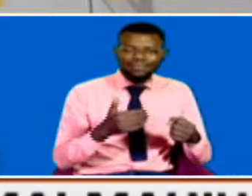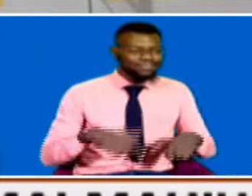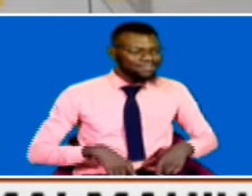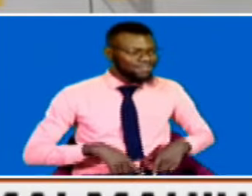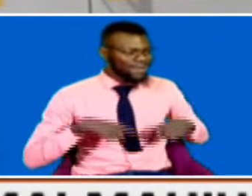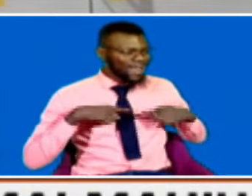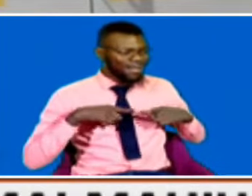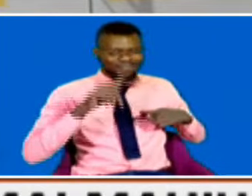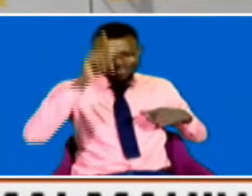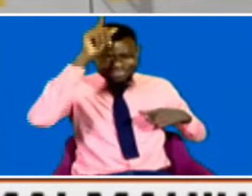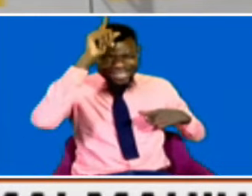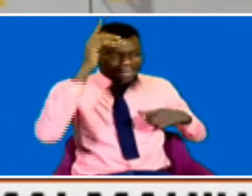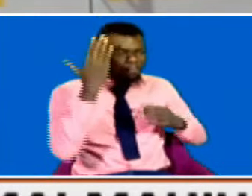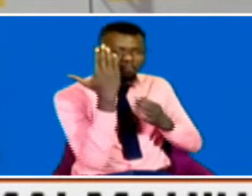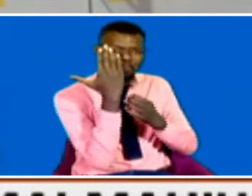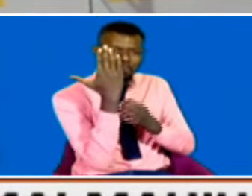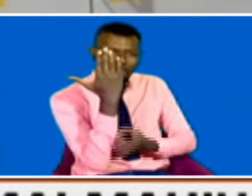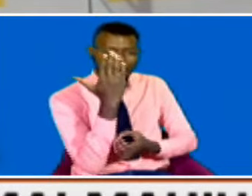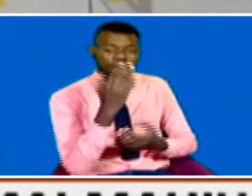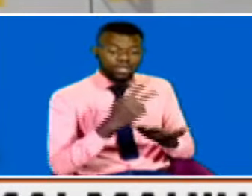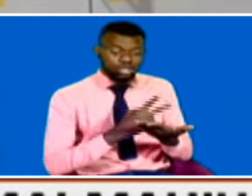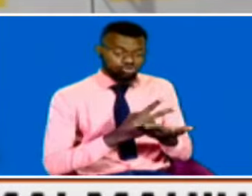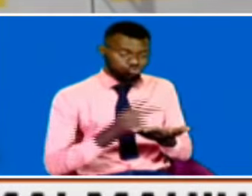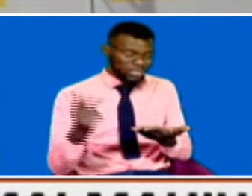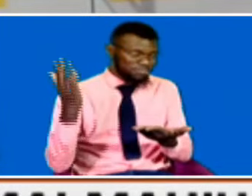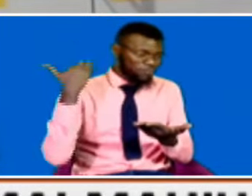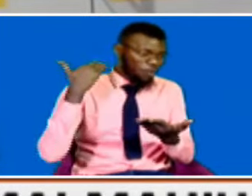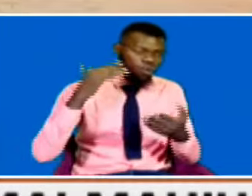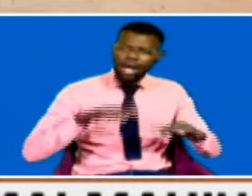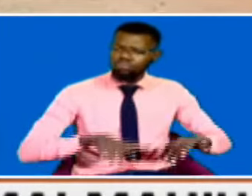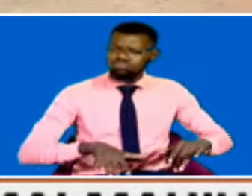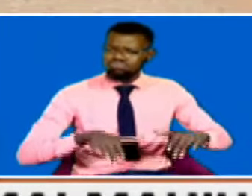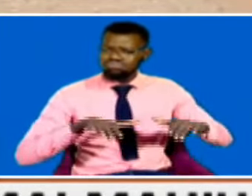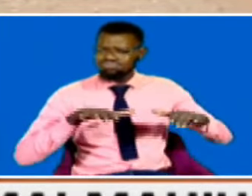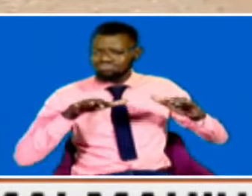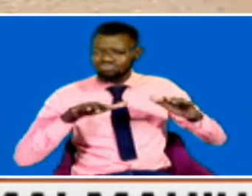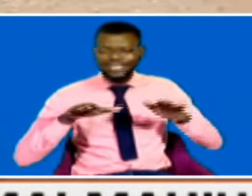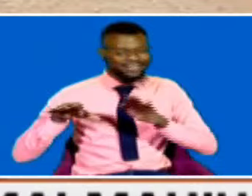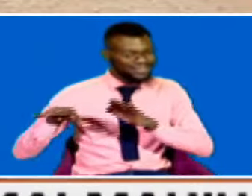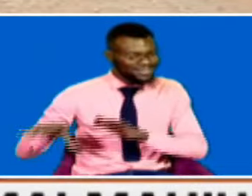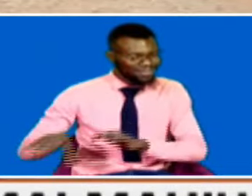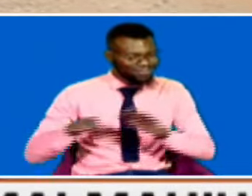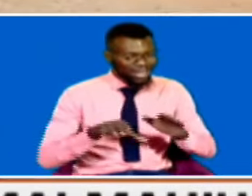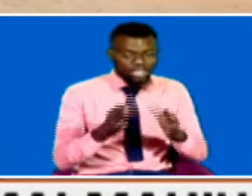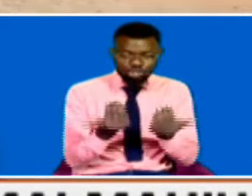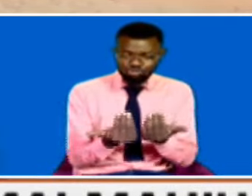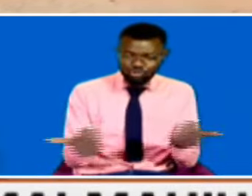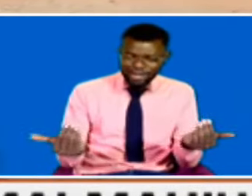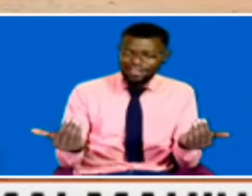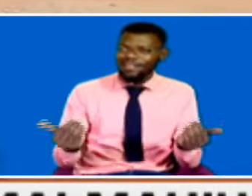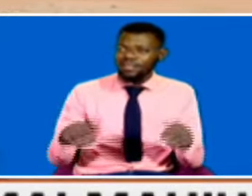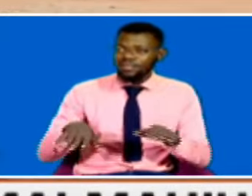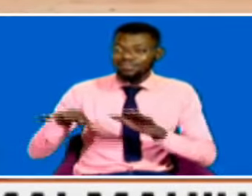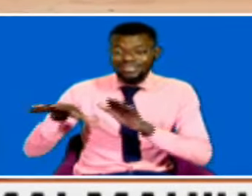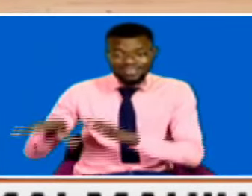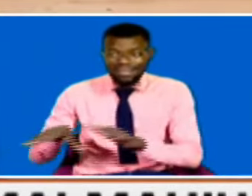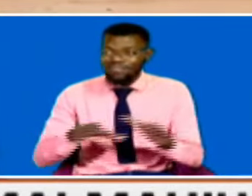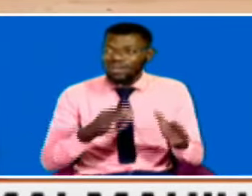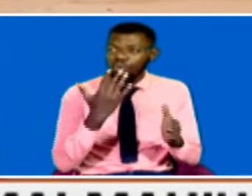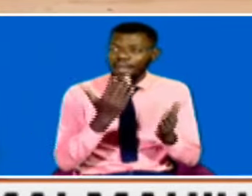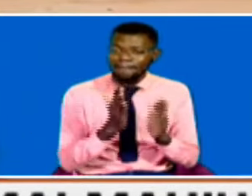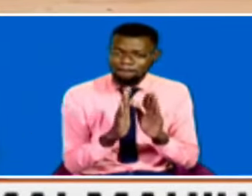huu uliotokea wiki mbili zilizopita. Watoto wetu wameathirika sana kwa sababu wengi vitabu